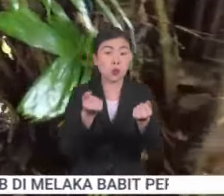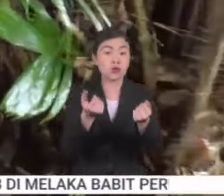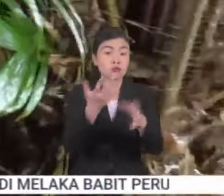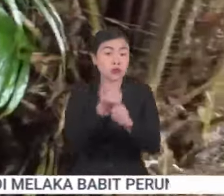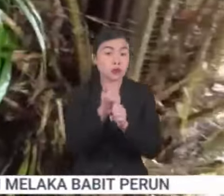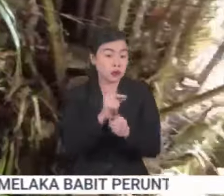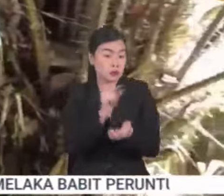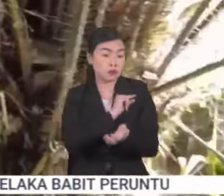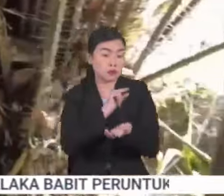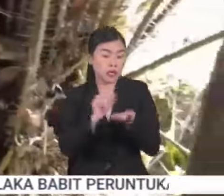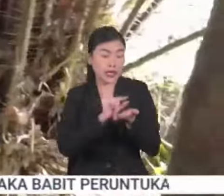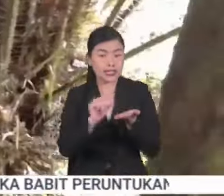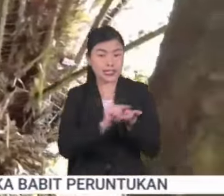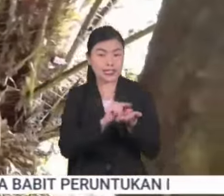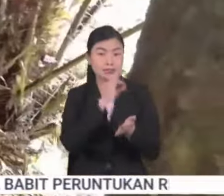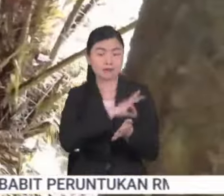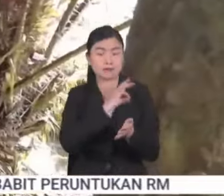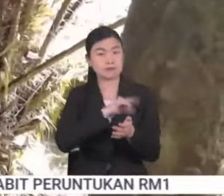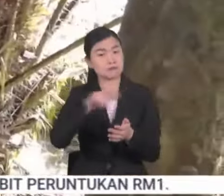sampingan.